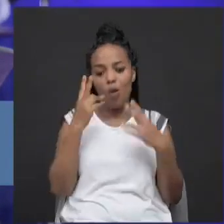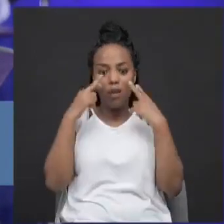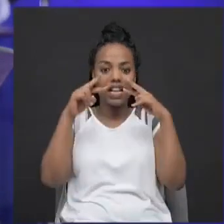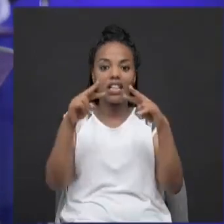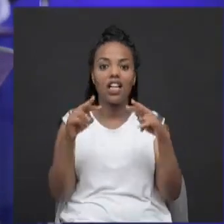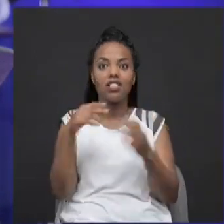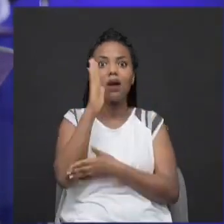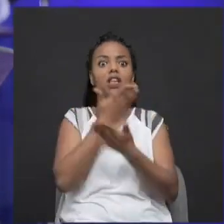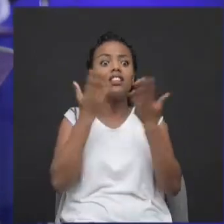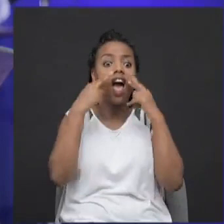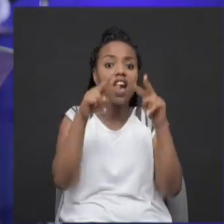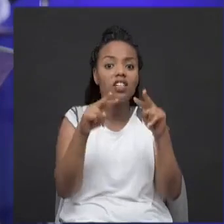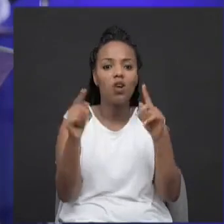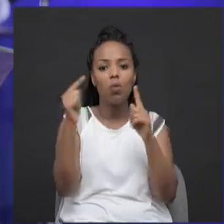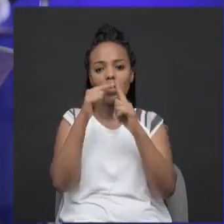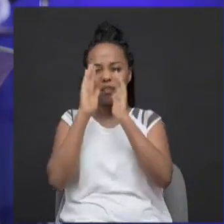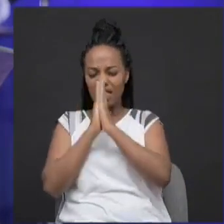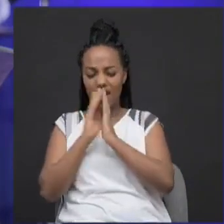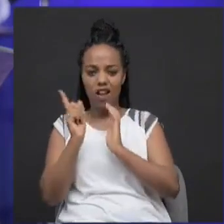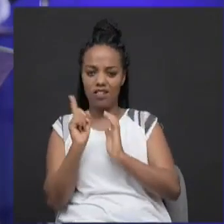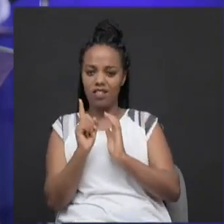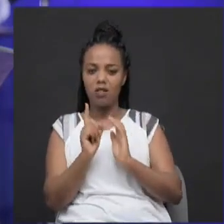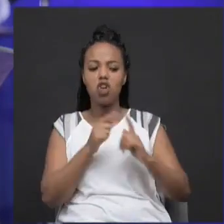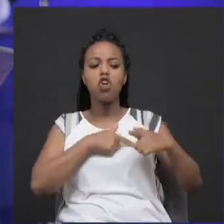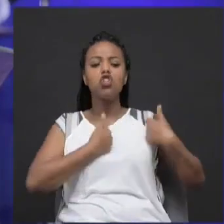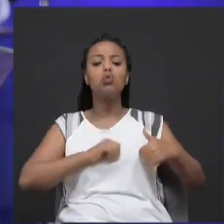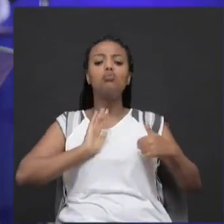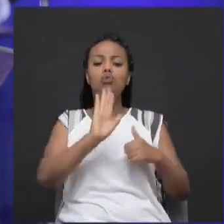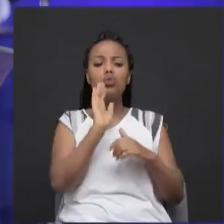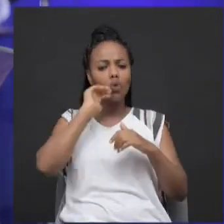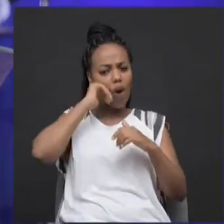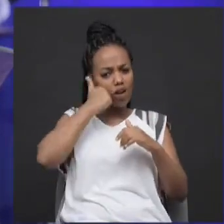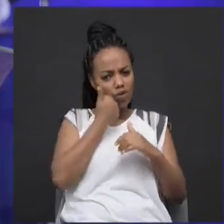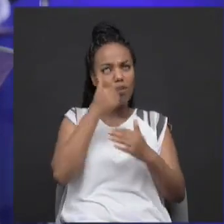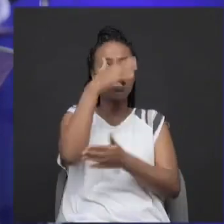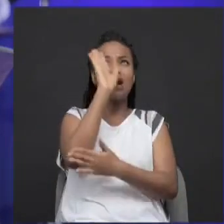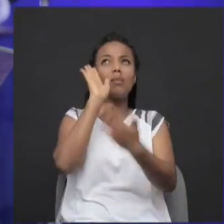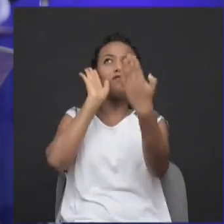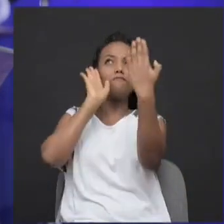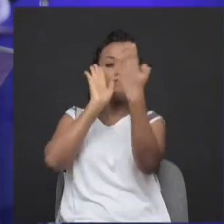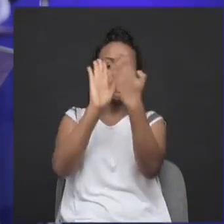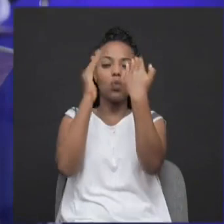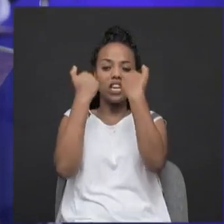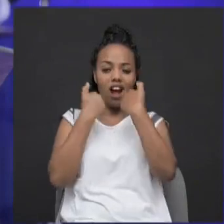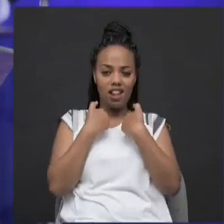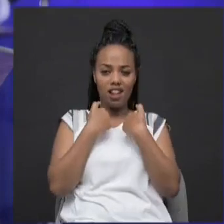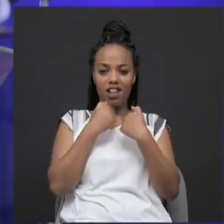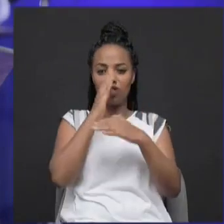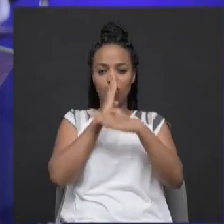ታያለ ቢሉት ወደሚጸልይ አይደለም ልቡ ተዋርዶ በእግዚአብሔር ፊት ወዳለ ሰው